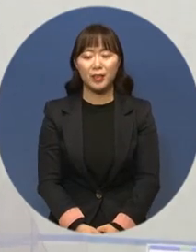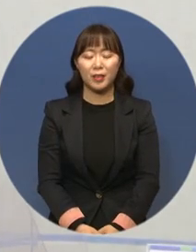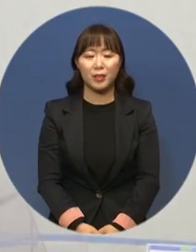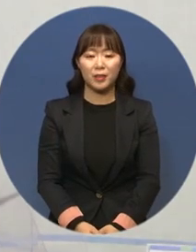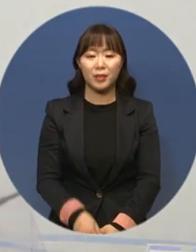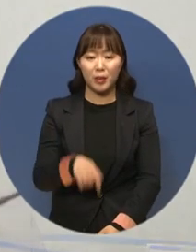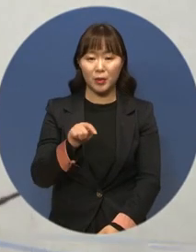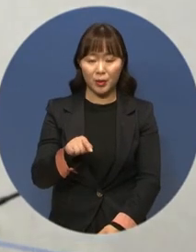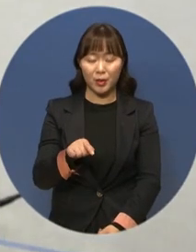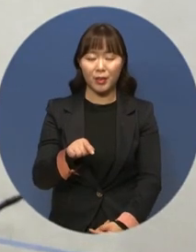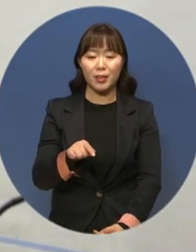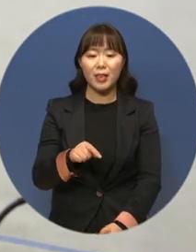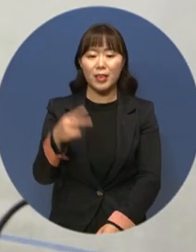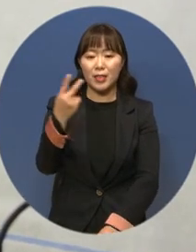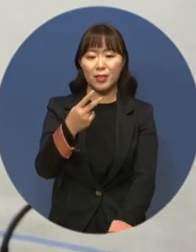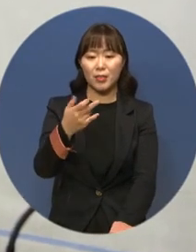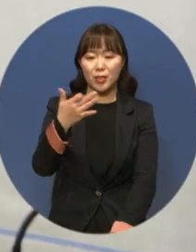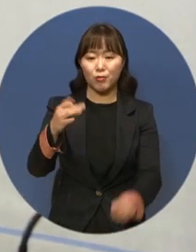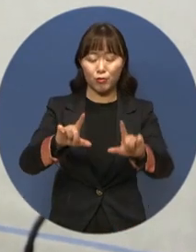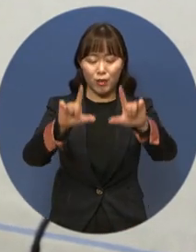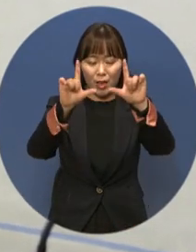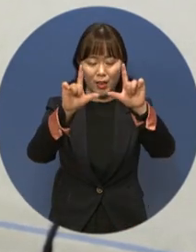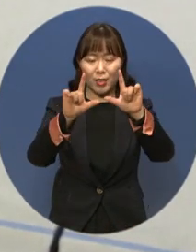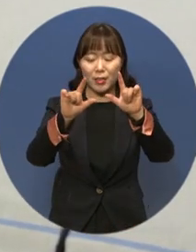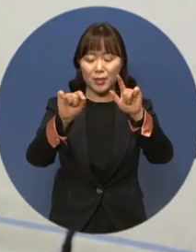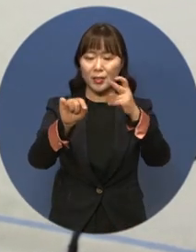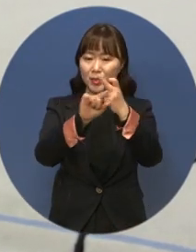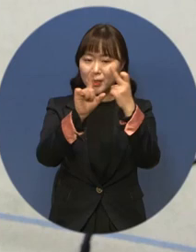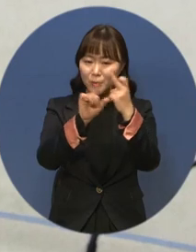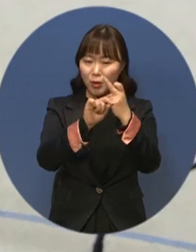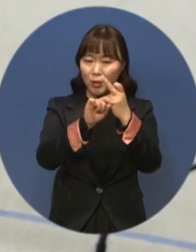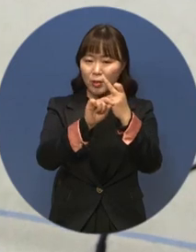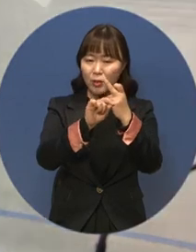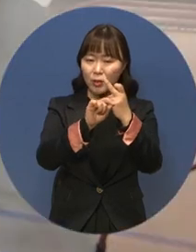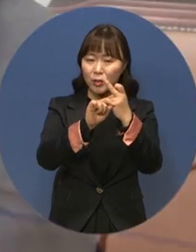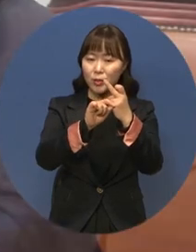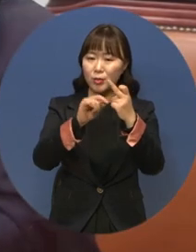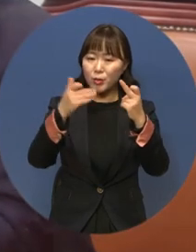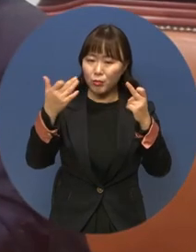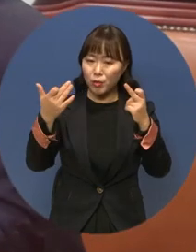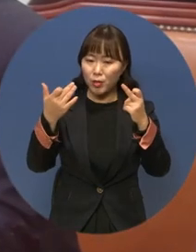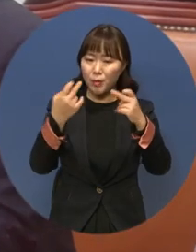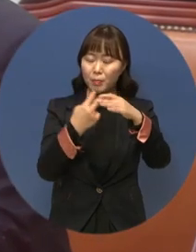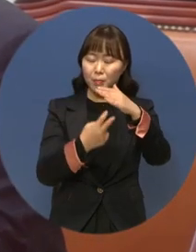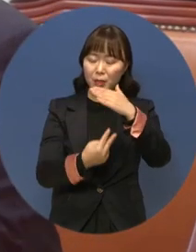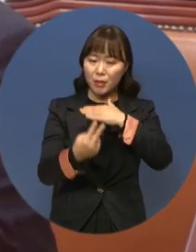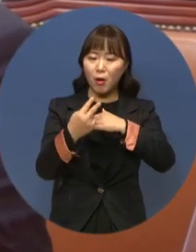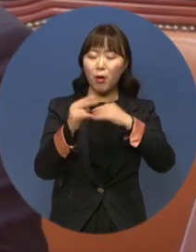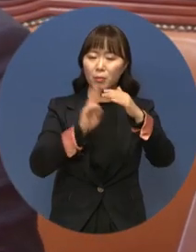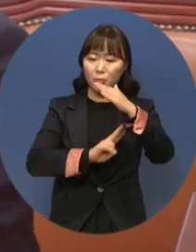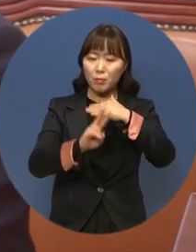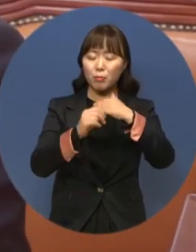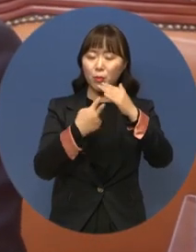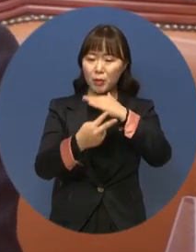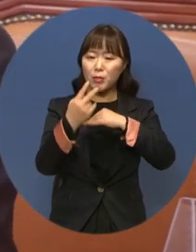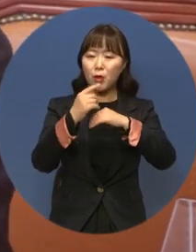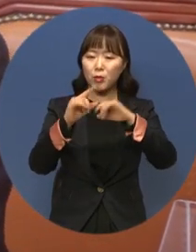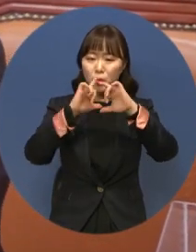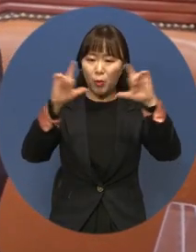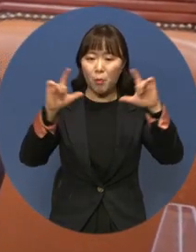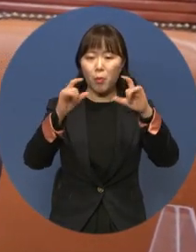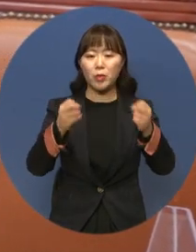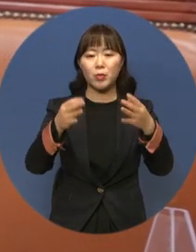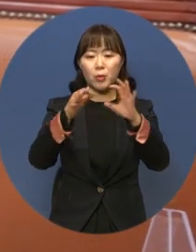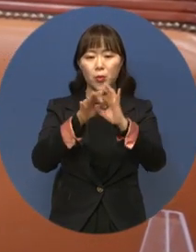그게 2019년 12월 19일 날 비전 선포식을 통해서 그 요구들을 하나로